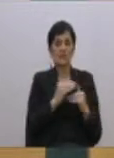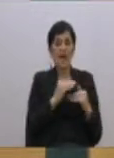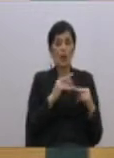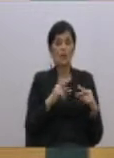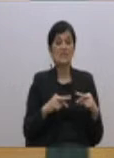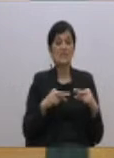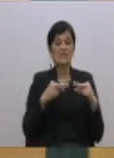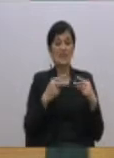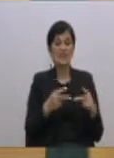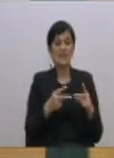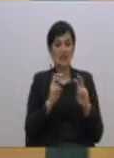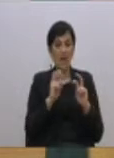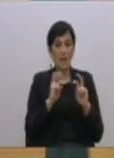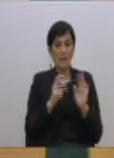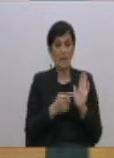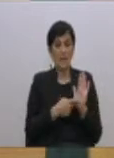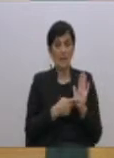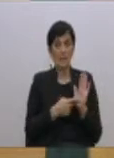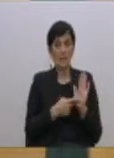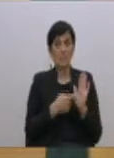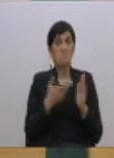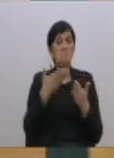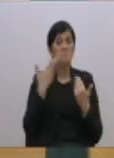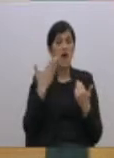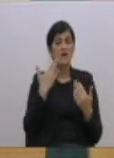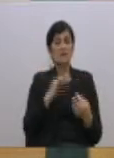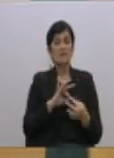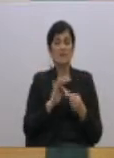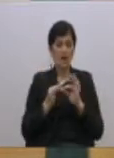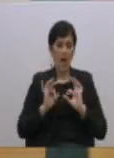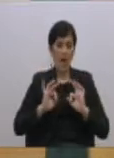ცვლილებებს და აქაც არის მარტივი ახსნა